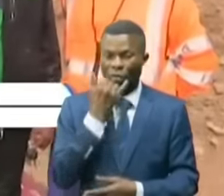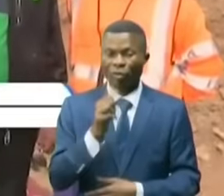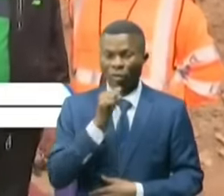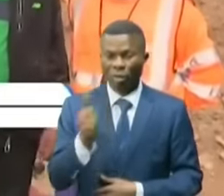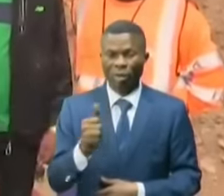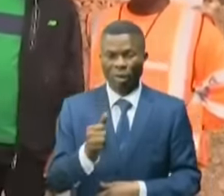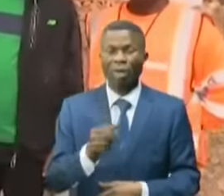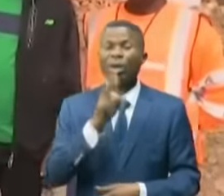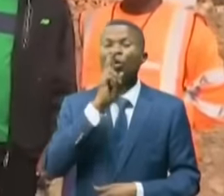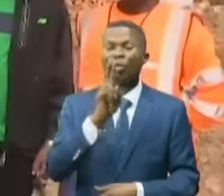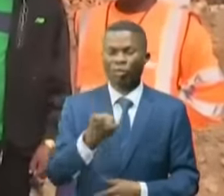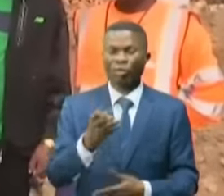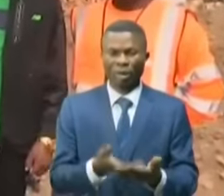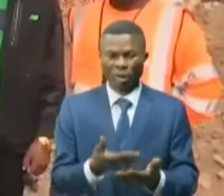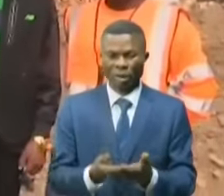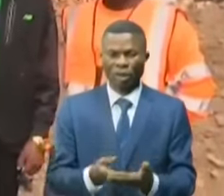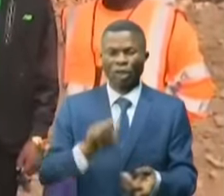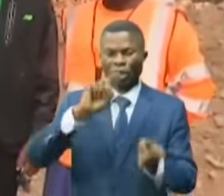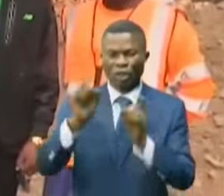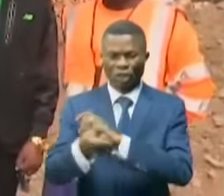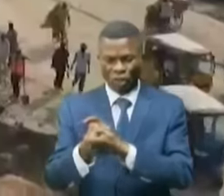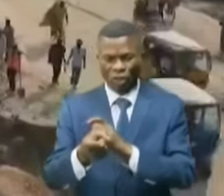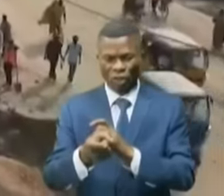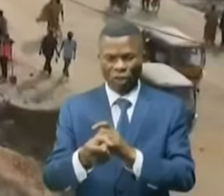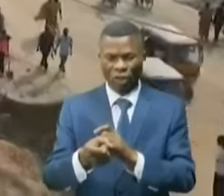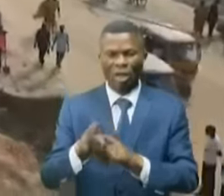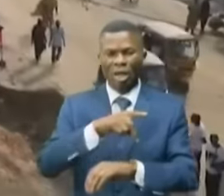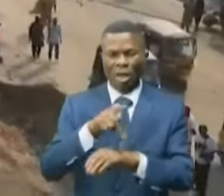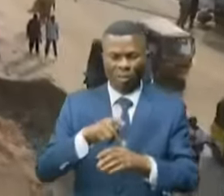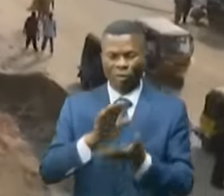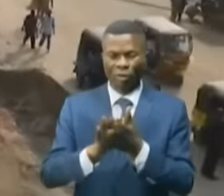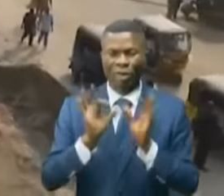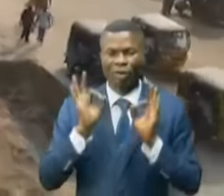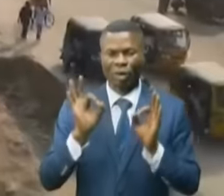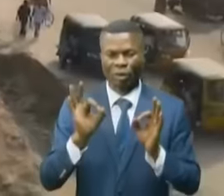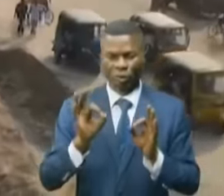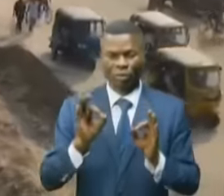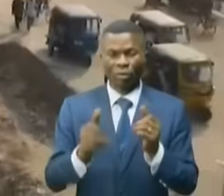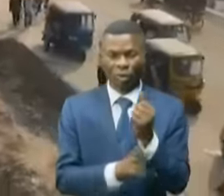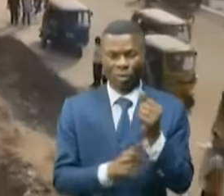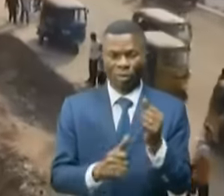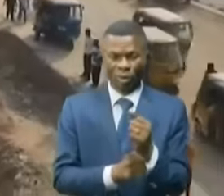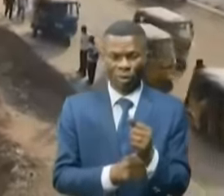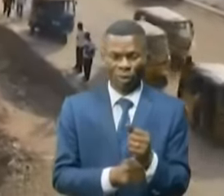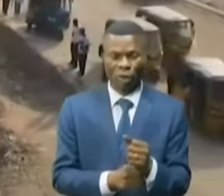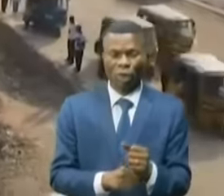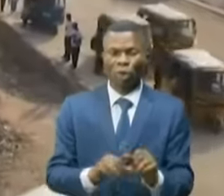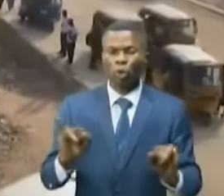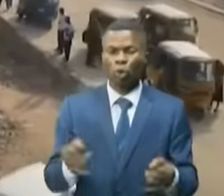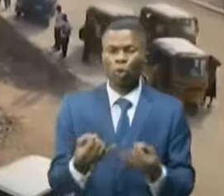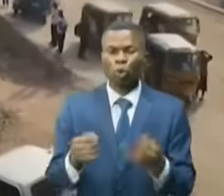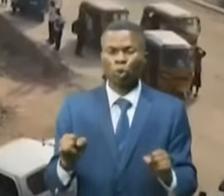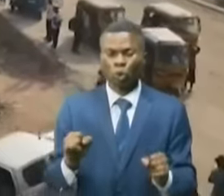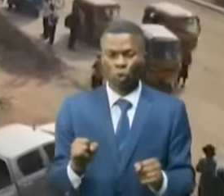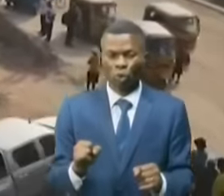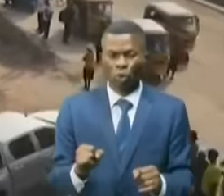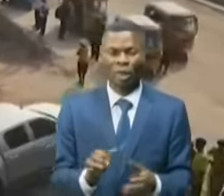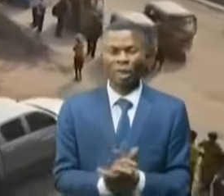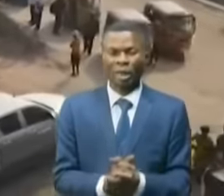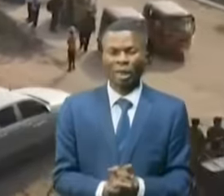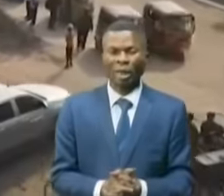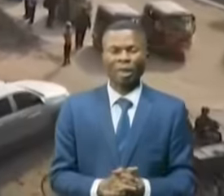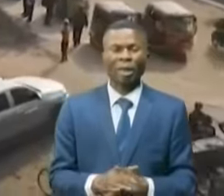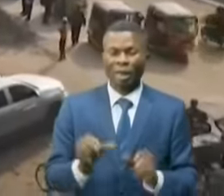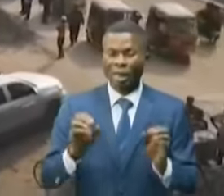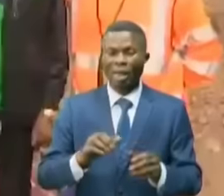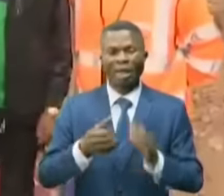une réalité. Modernisation doit se faire et ceux qui sont en train de tergiverser ou essayer de décourager